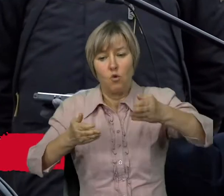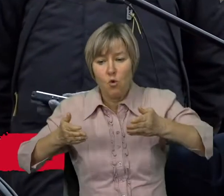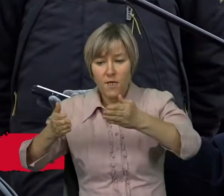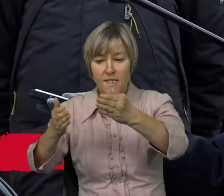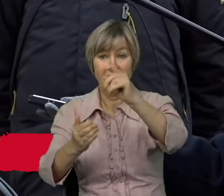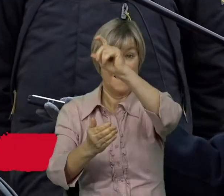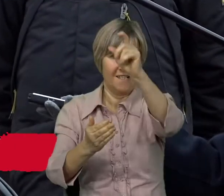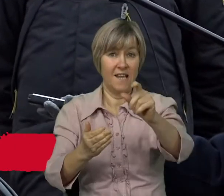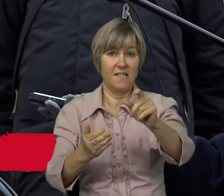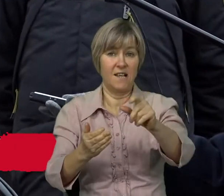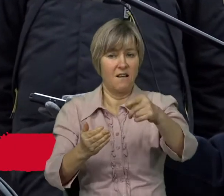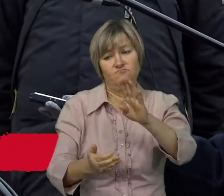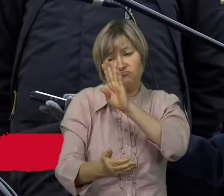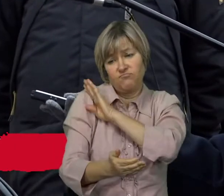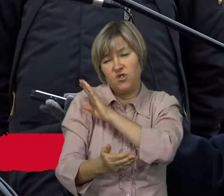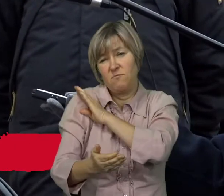zginęły